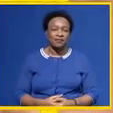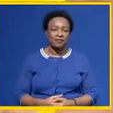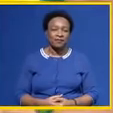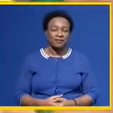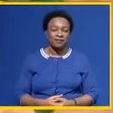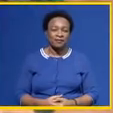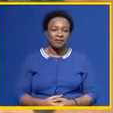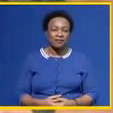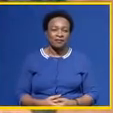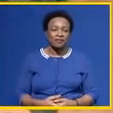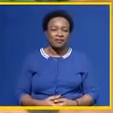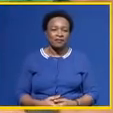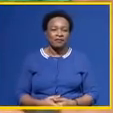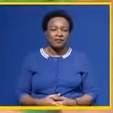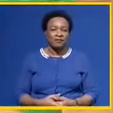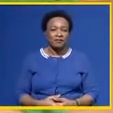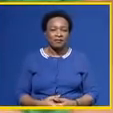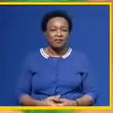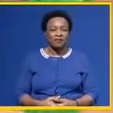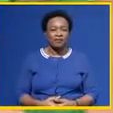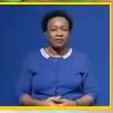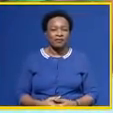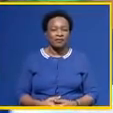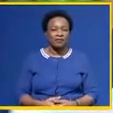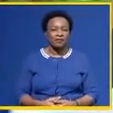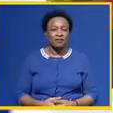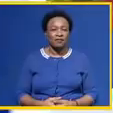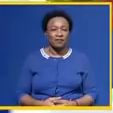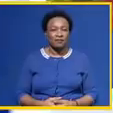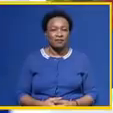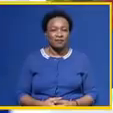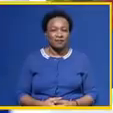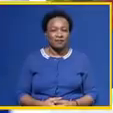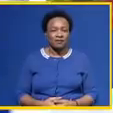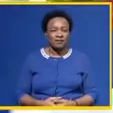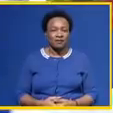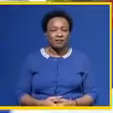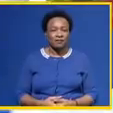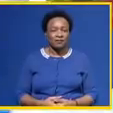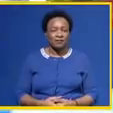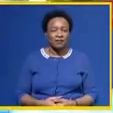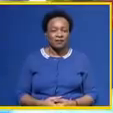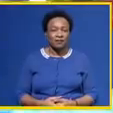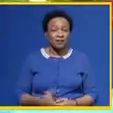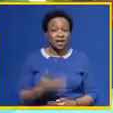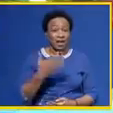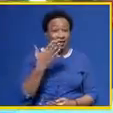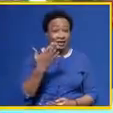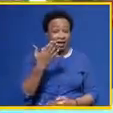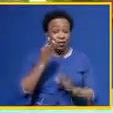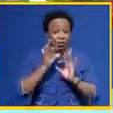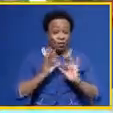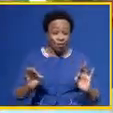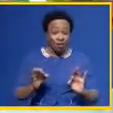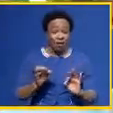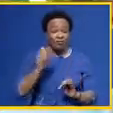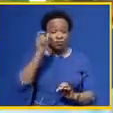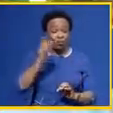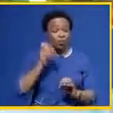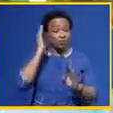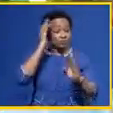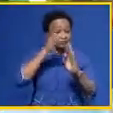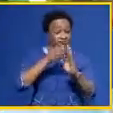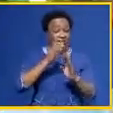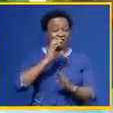Watano miongoni mwao ndio tuliowatoa kuwapeleka kwenye kamati kuu. Tano bora ya watiania wa CCM